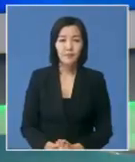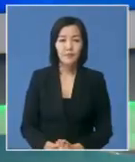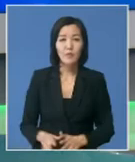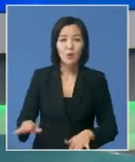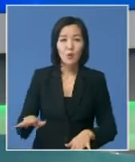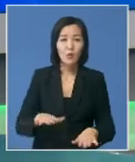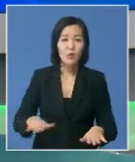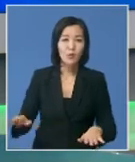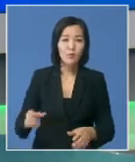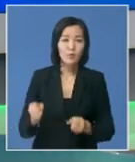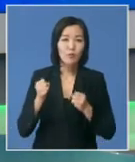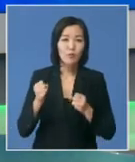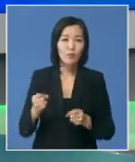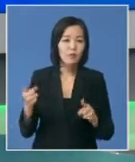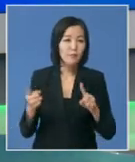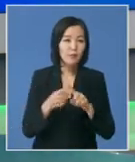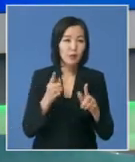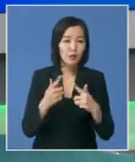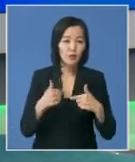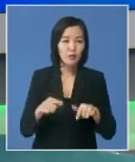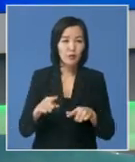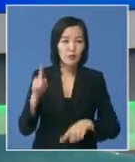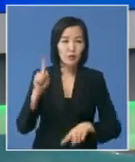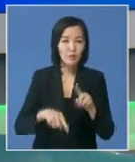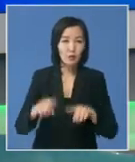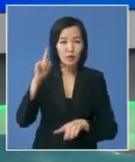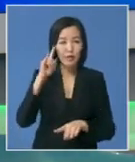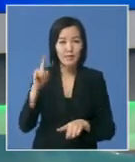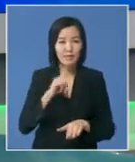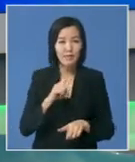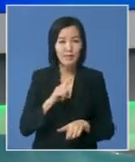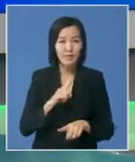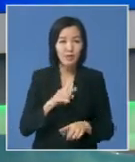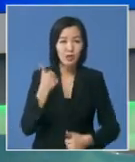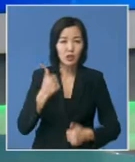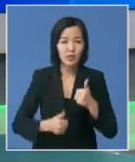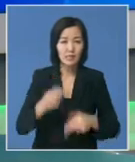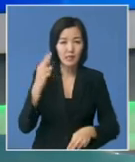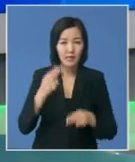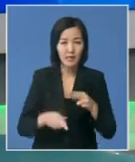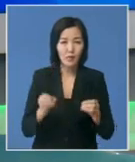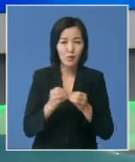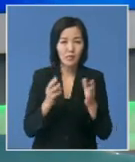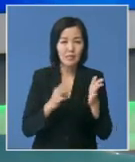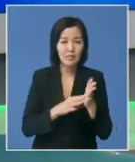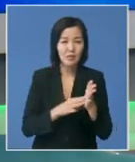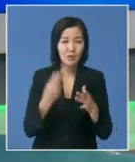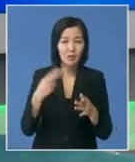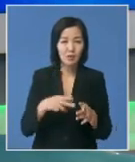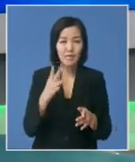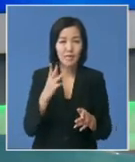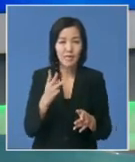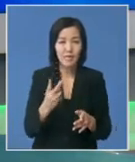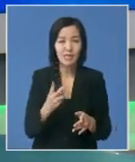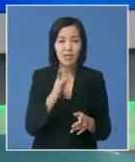Өңірімізде бокстан тұңғыш рет ұйымдастырылған Патриот Қазақстан реалити шоуы өз мәресіне жетті. Оған 18 бен 22 жас аралығындағы